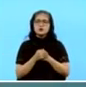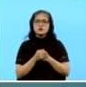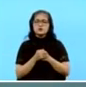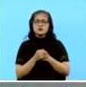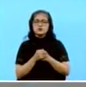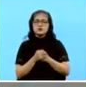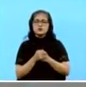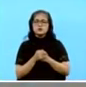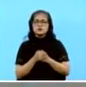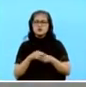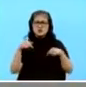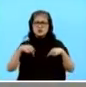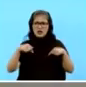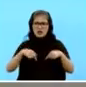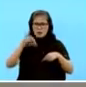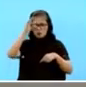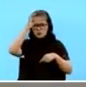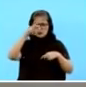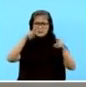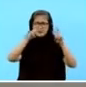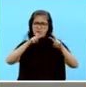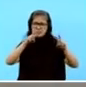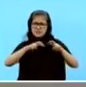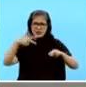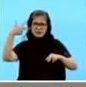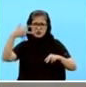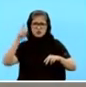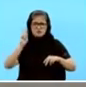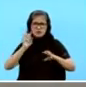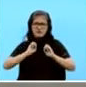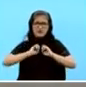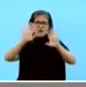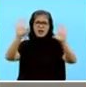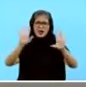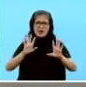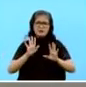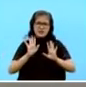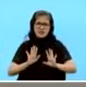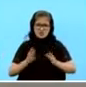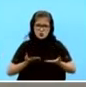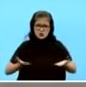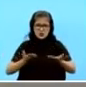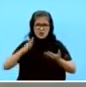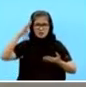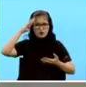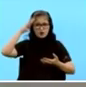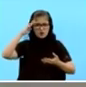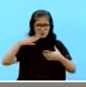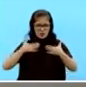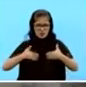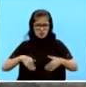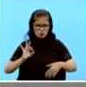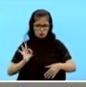sering masih dalam tahap pengembangan video yang sempat viral di mana isi video tersebut pria bertelanjang dada dengan